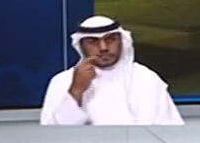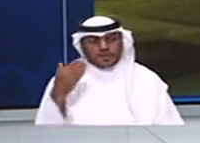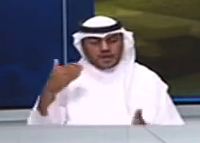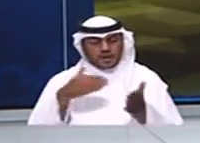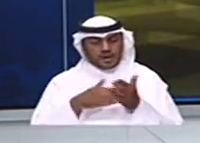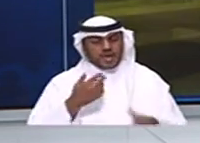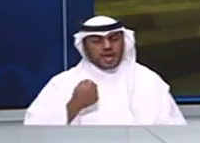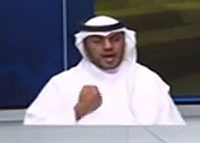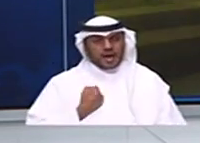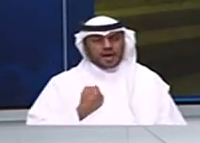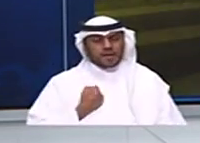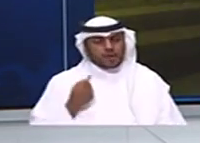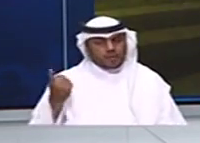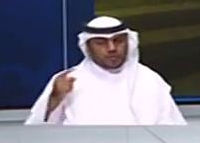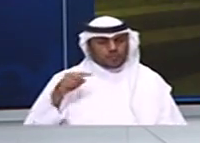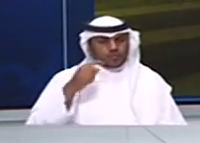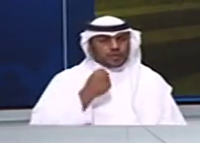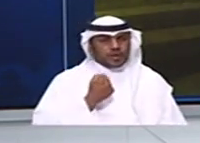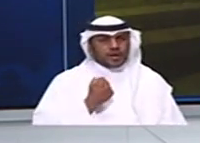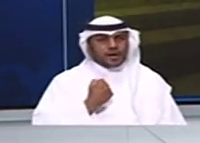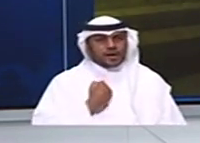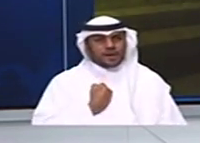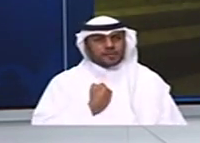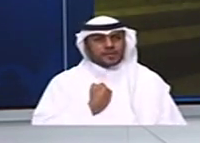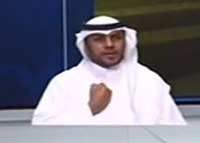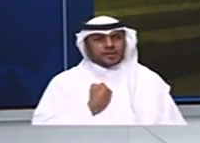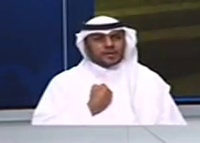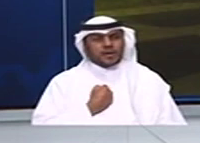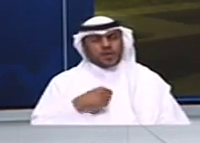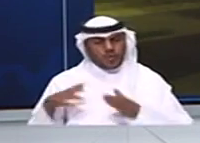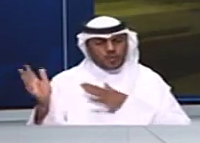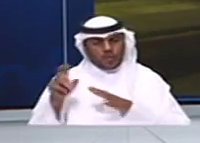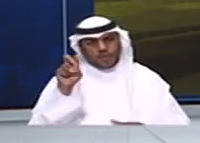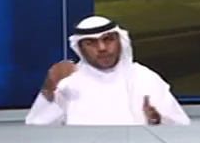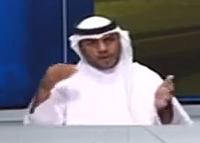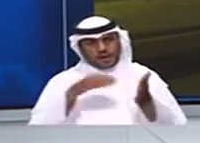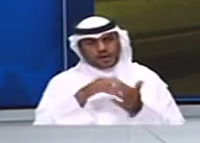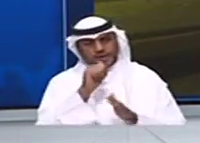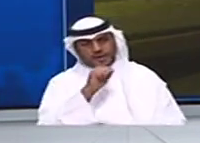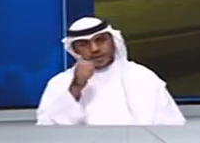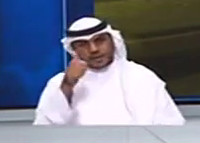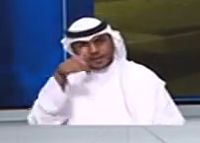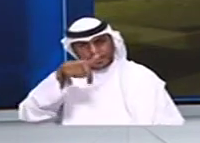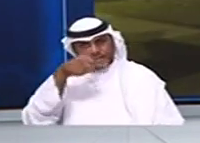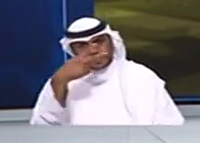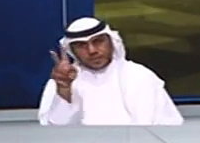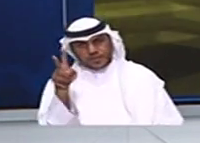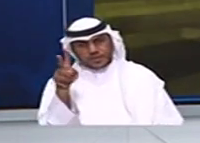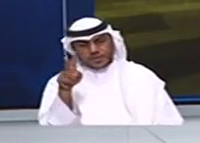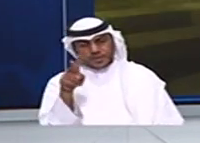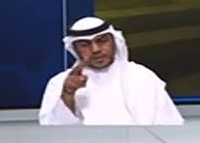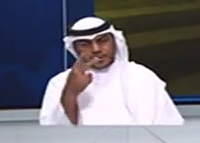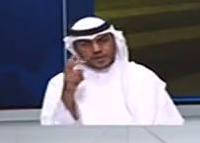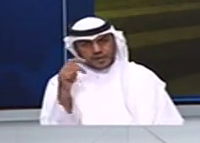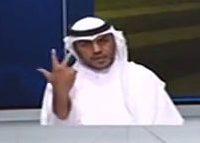استمرار للرياح الشمالية الغربية خفيفة إلى معتدلة السرعة تتراوح سرعتها ما بين 8 إلى 26 كيلومتر في الساعة. وأيضا أعزائي